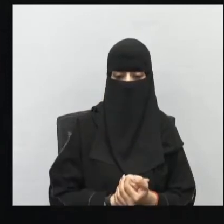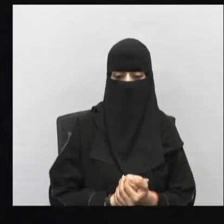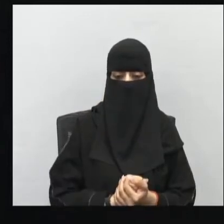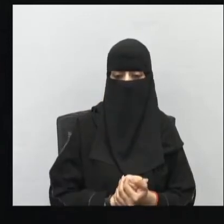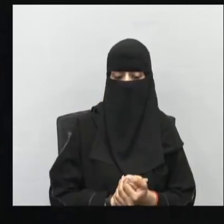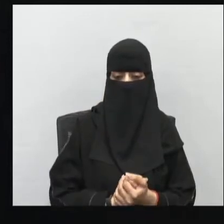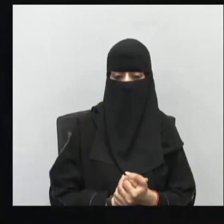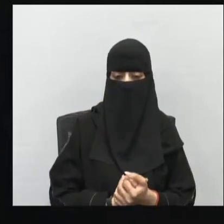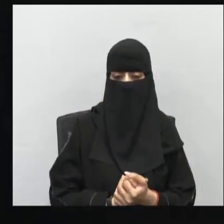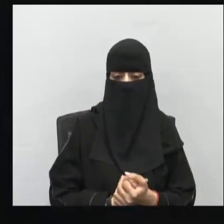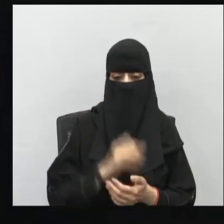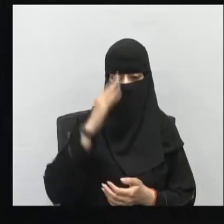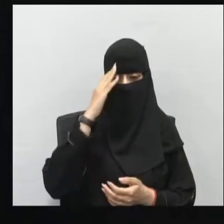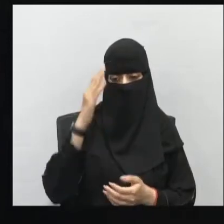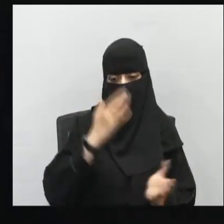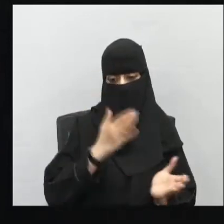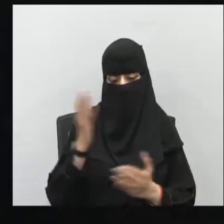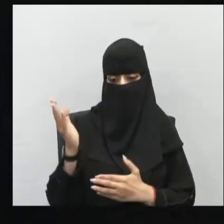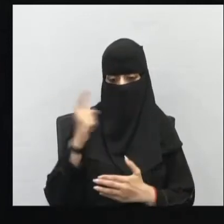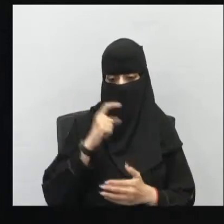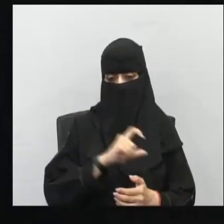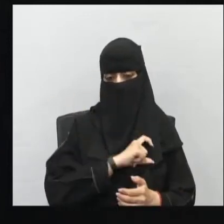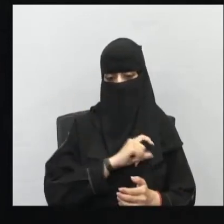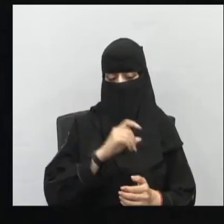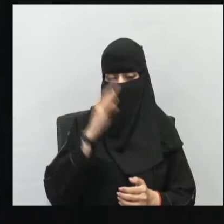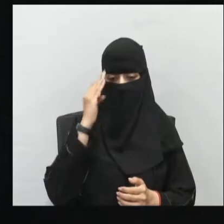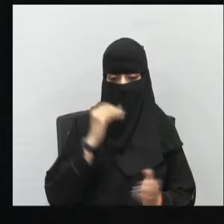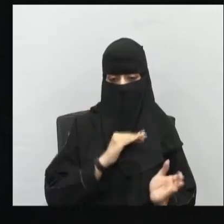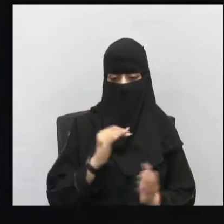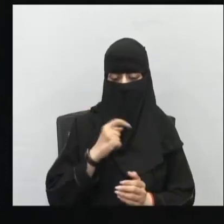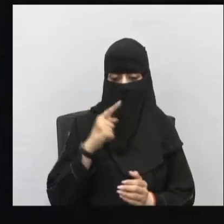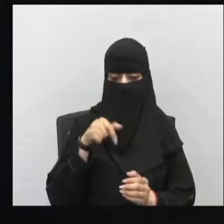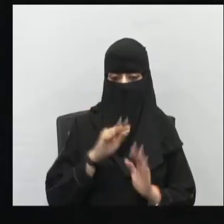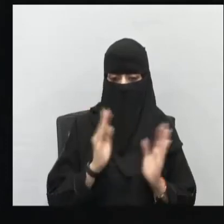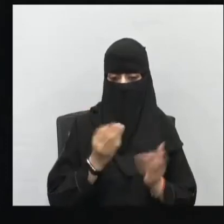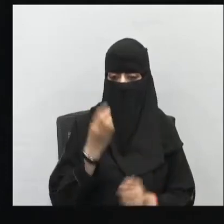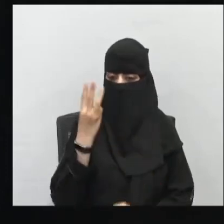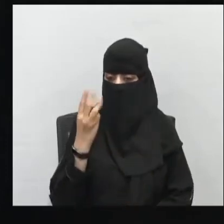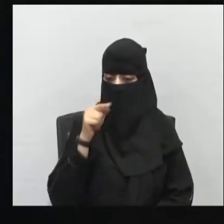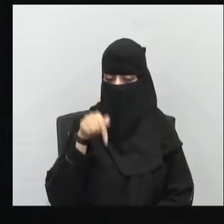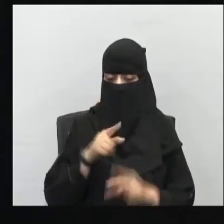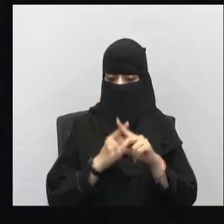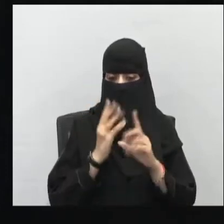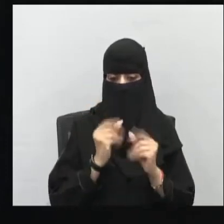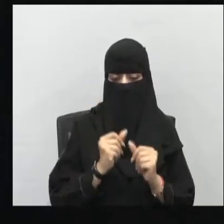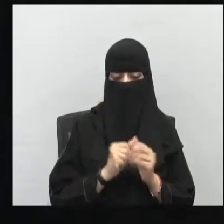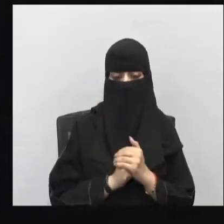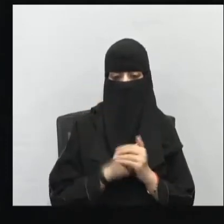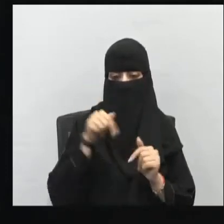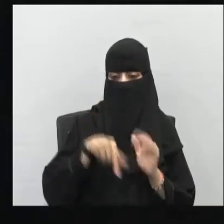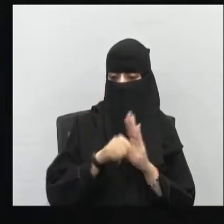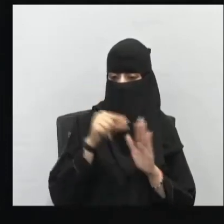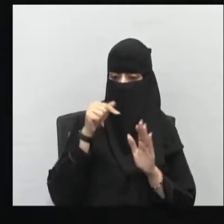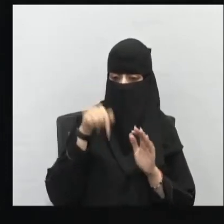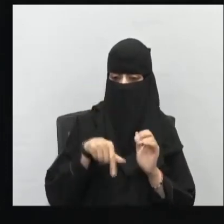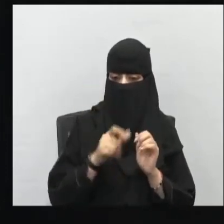نبينا محمد. أهلا وسهلا بكم طلاب وطالبات الصف الثالث الابتدائي في مادة الرياضيات. موضوع درسنا